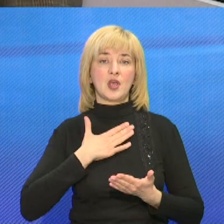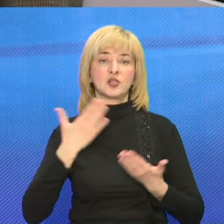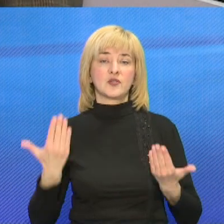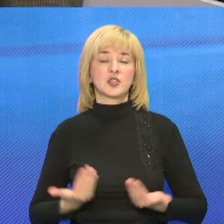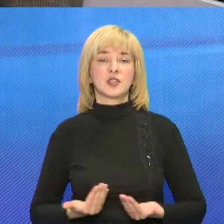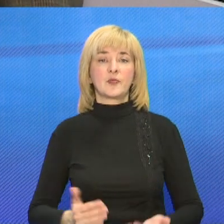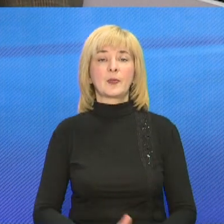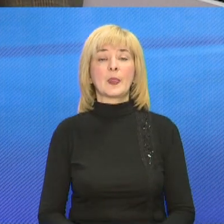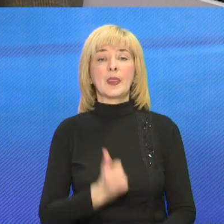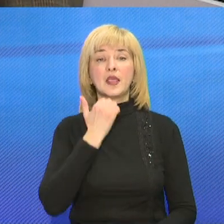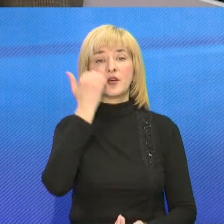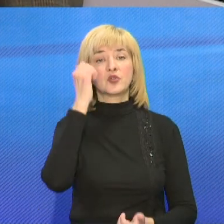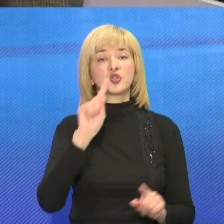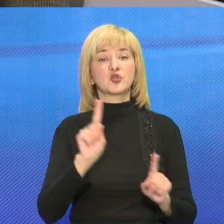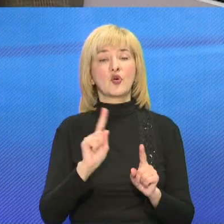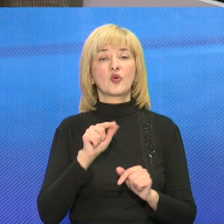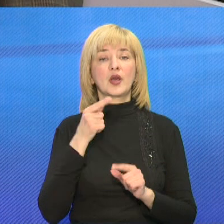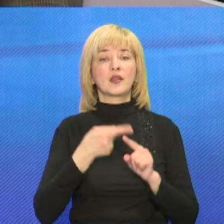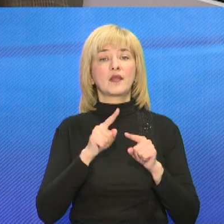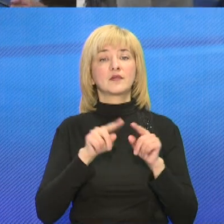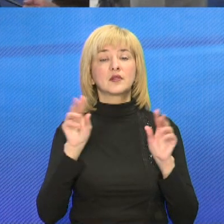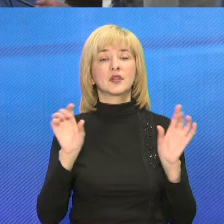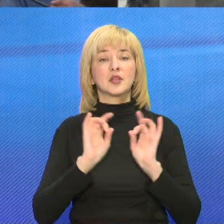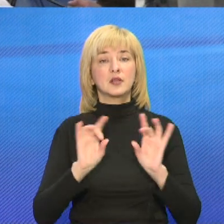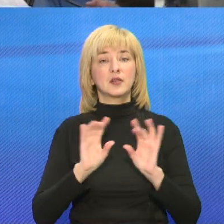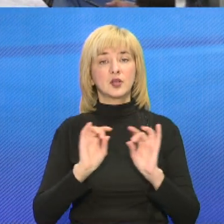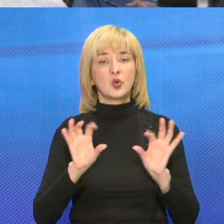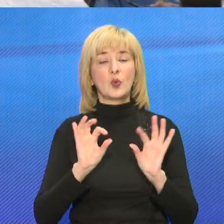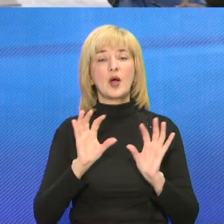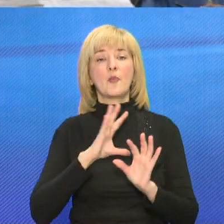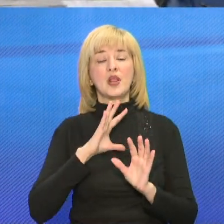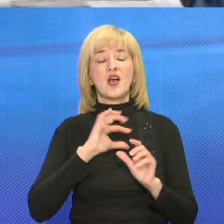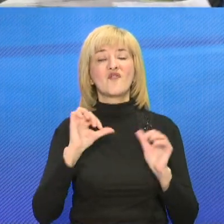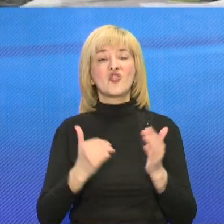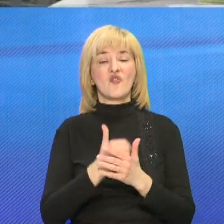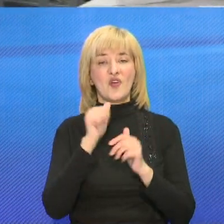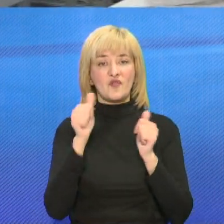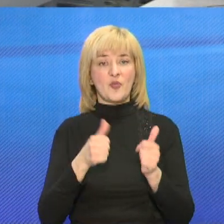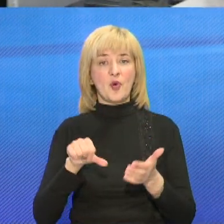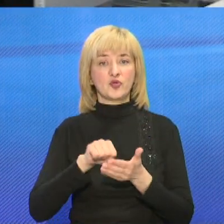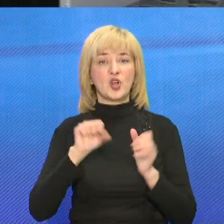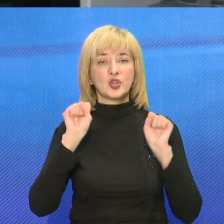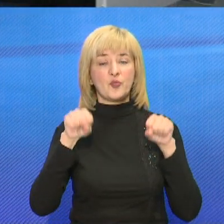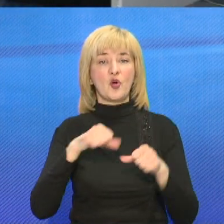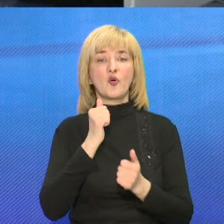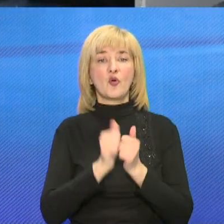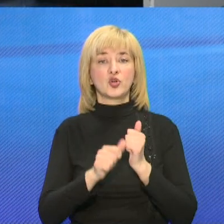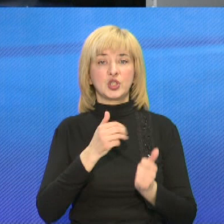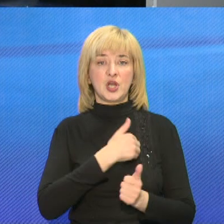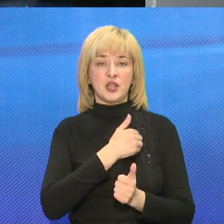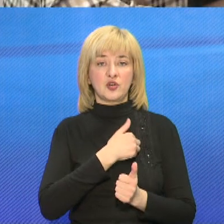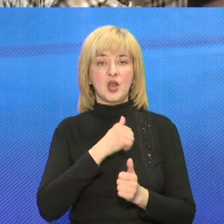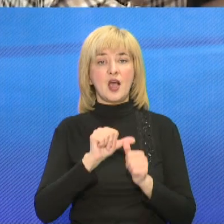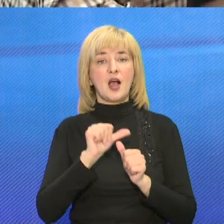жыцця. Дякуючи тому, что купаловская диктовка сёлета проходила у новом формате, долучиться до яе змог кожный жадаючий. Акрамя